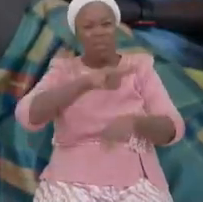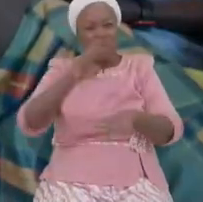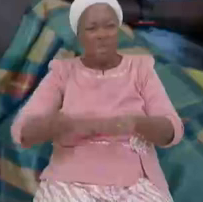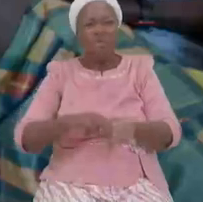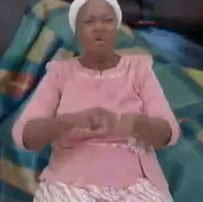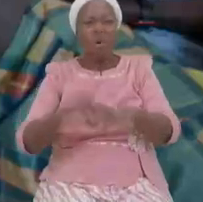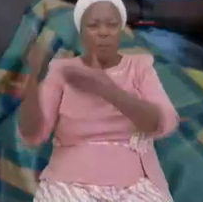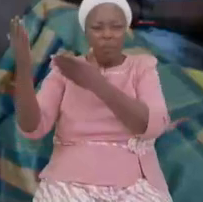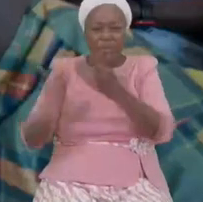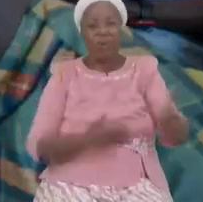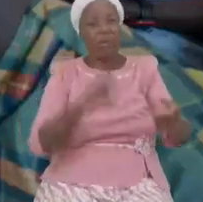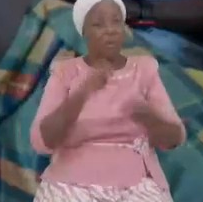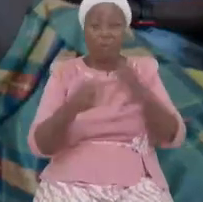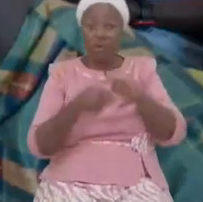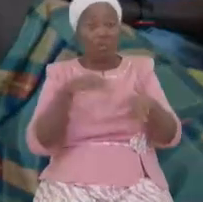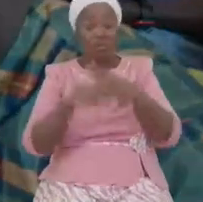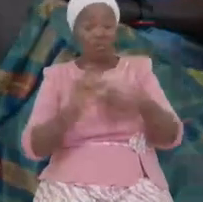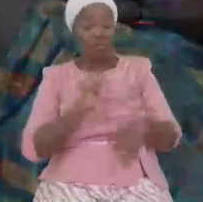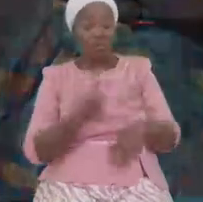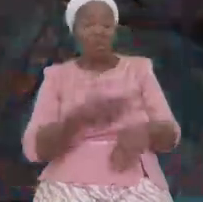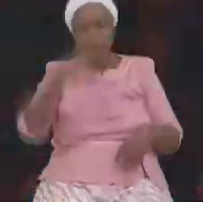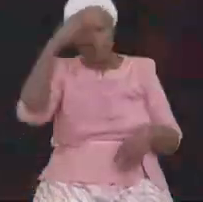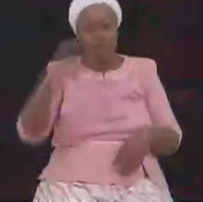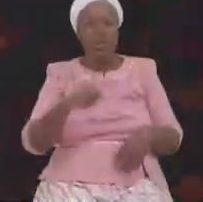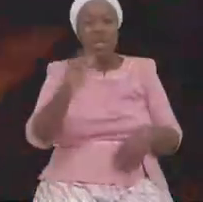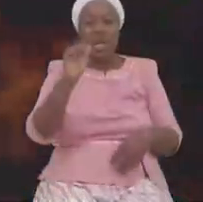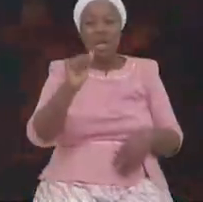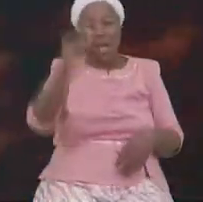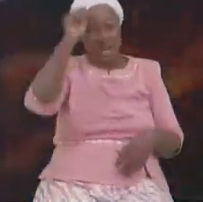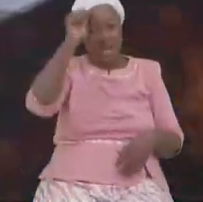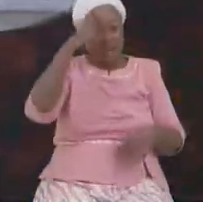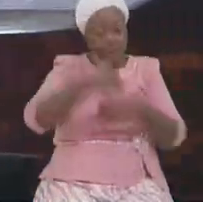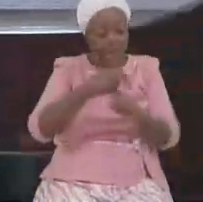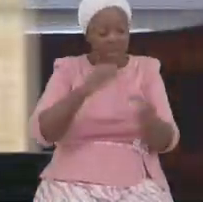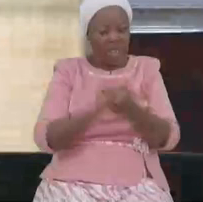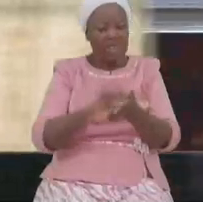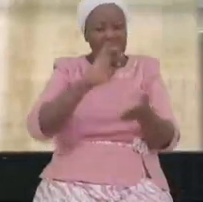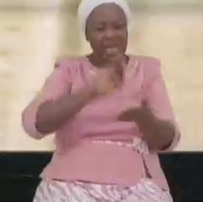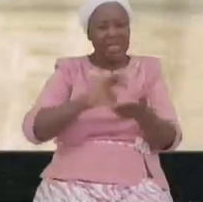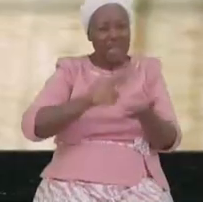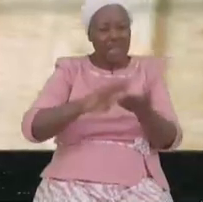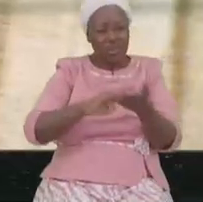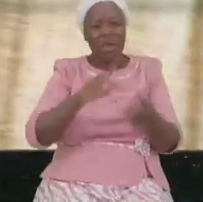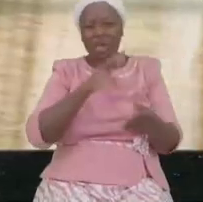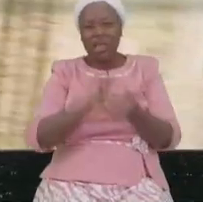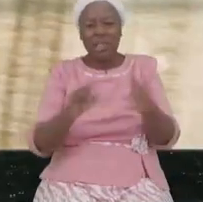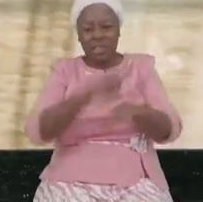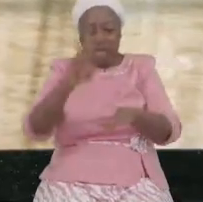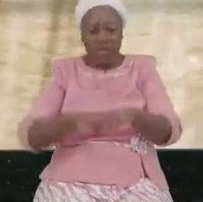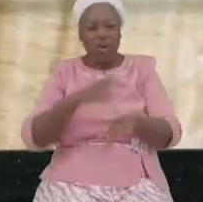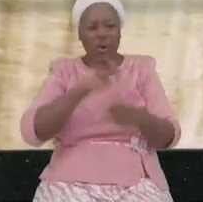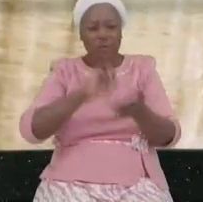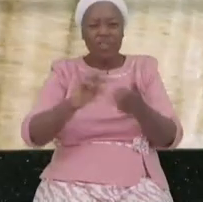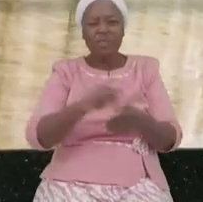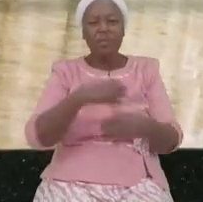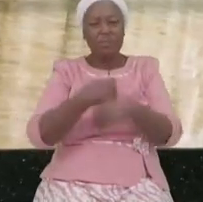des problèmes. Parce que comme Adam donnait des excuses, ces excuses qu'il donnait.